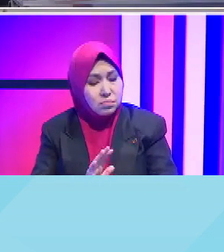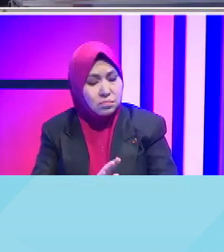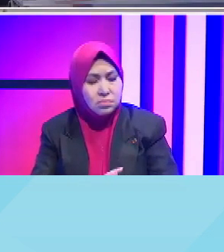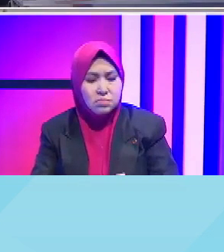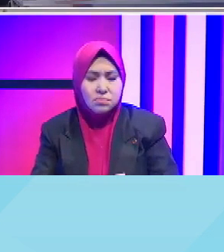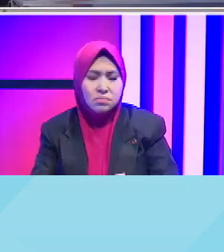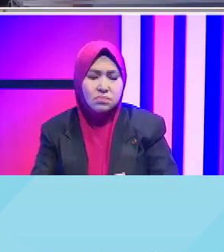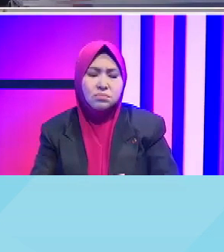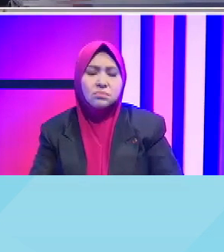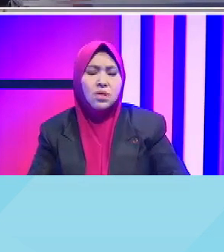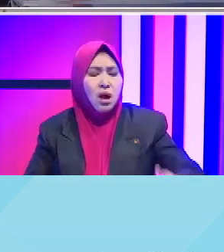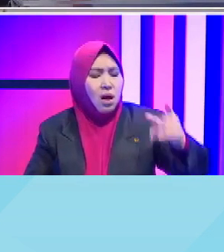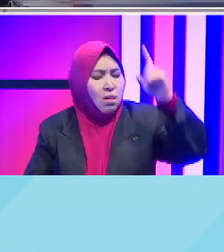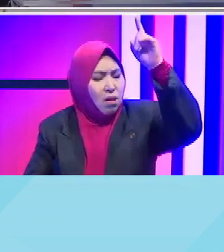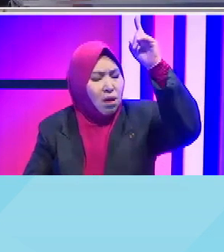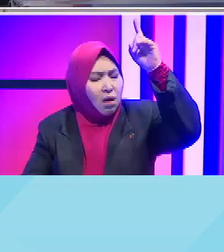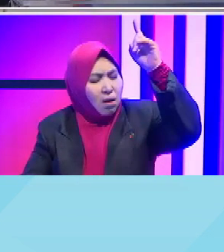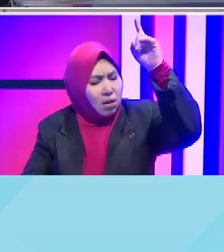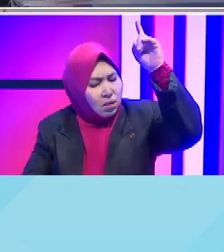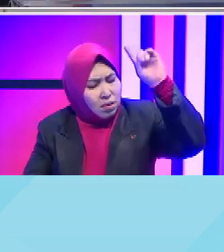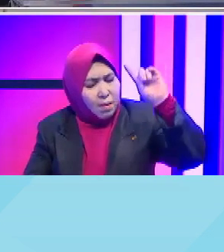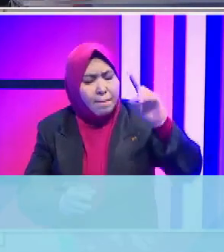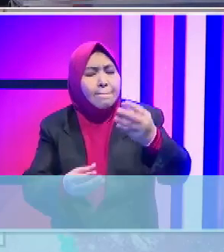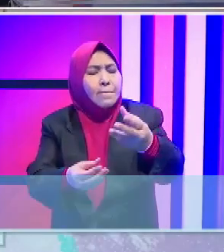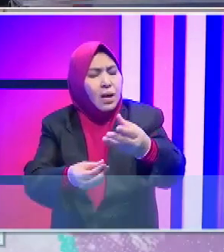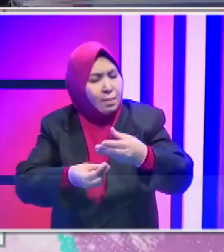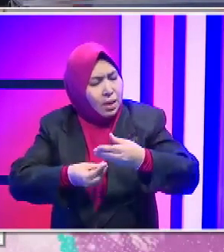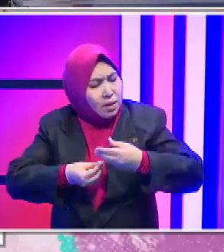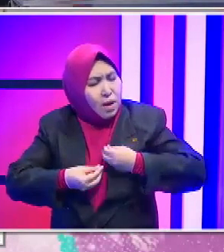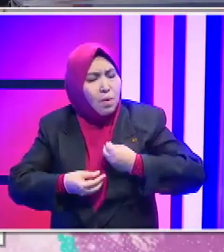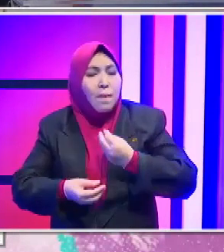والذي هو يطعمني